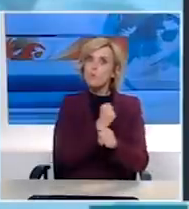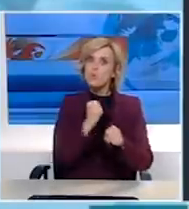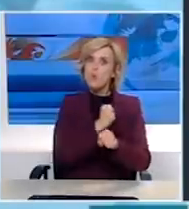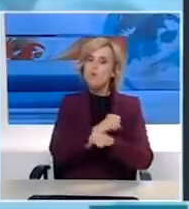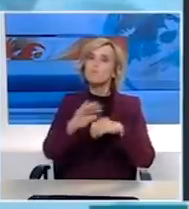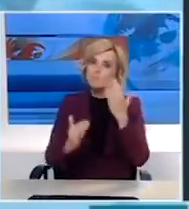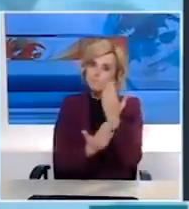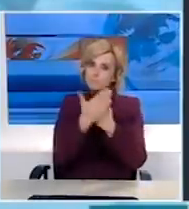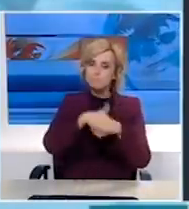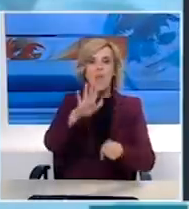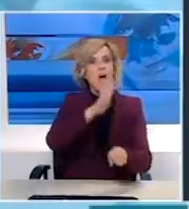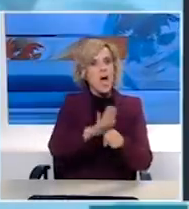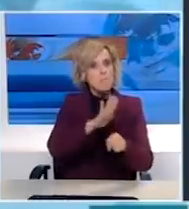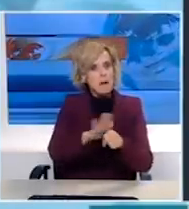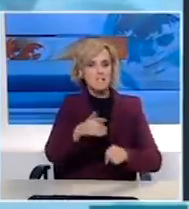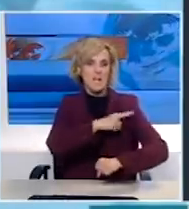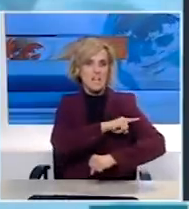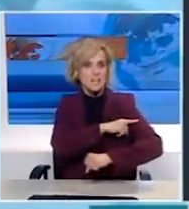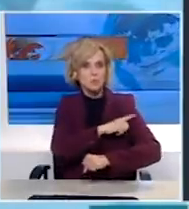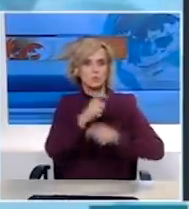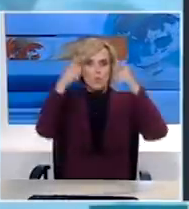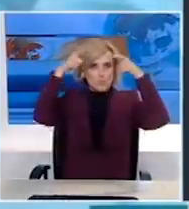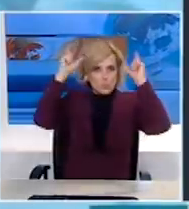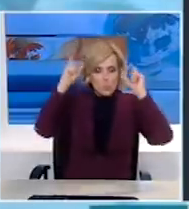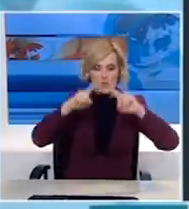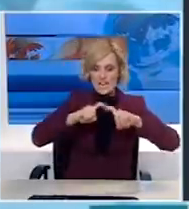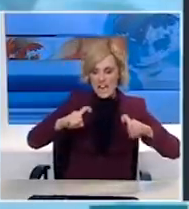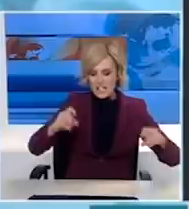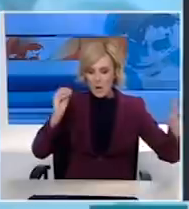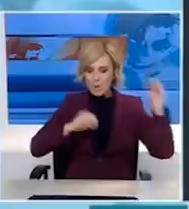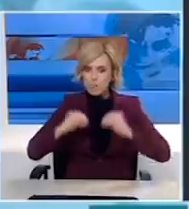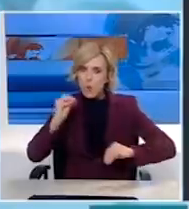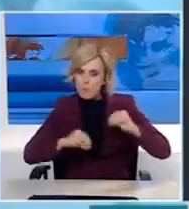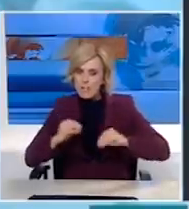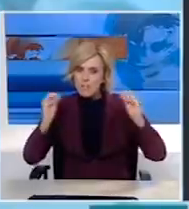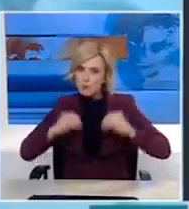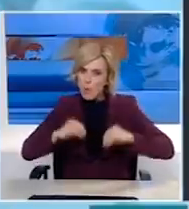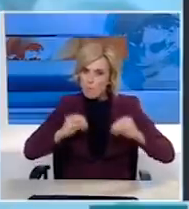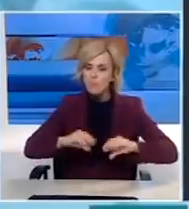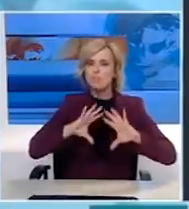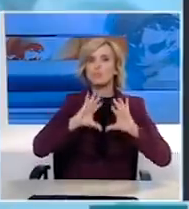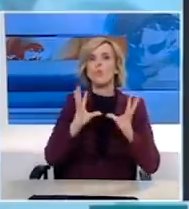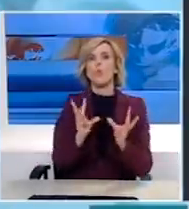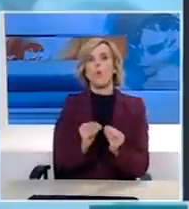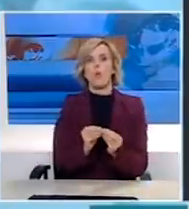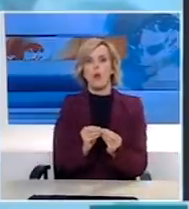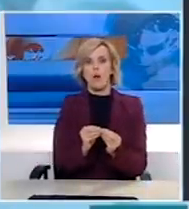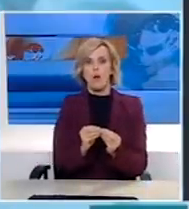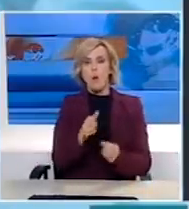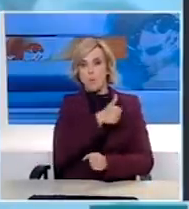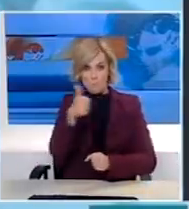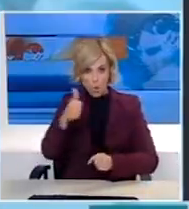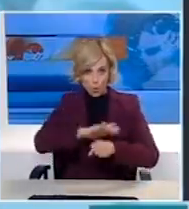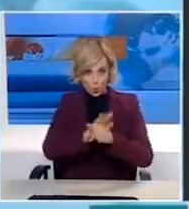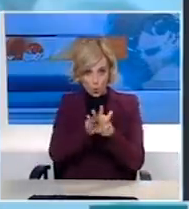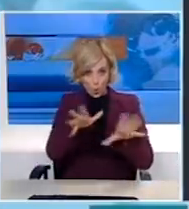με επάρκεια, προκειμένου να αντιμετωπίσει τις ανάγκες όλων των συμπολιτών και των ευπαθών ομάδων και των ευάλωτων ομάδων και όχι μόνο των